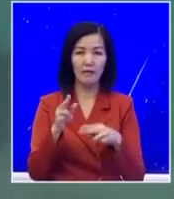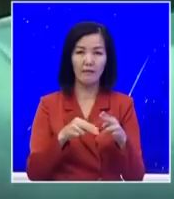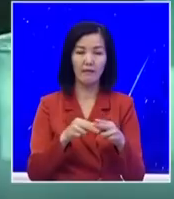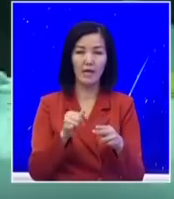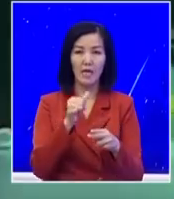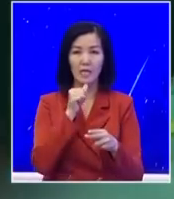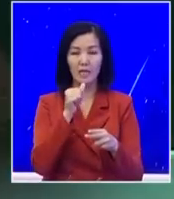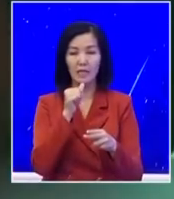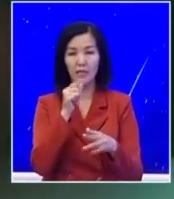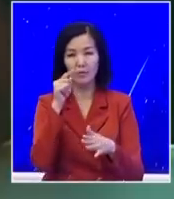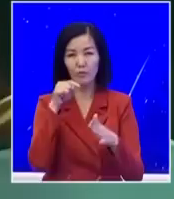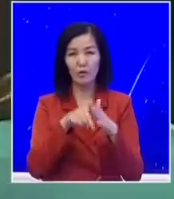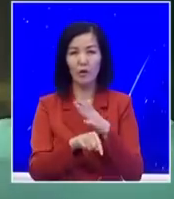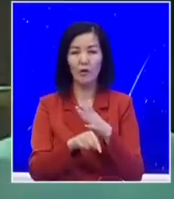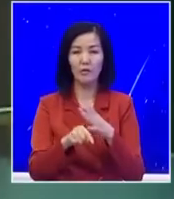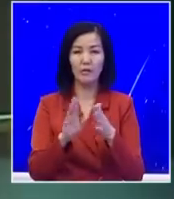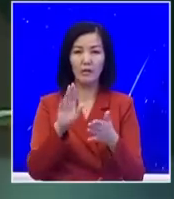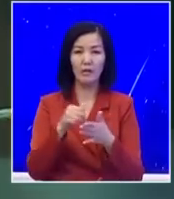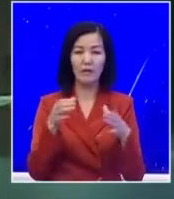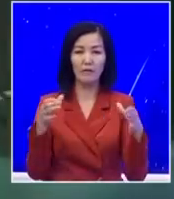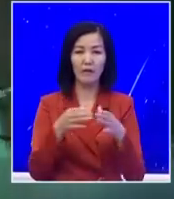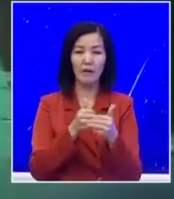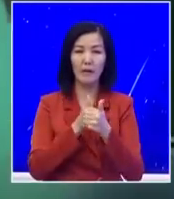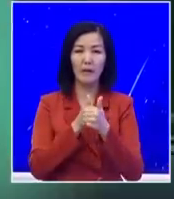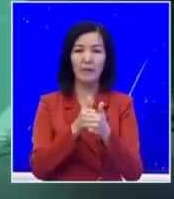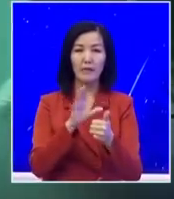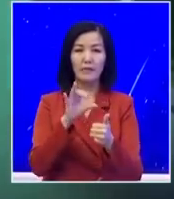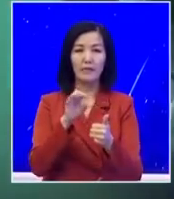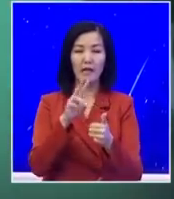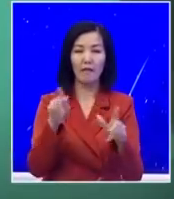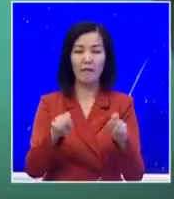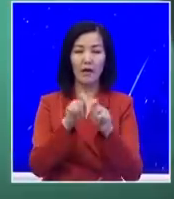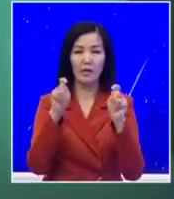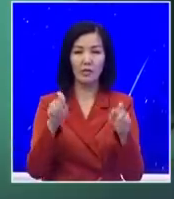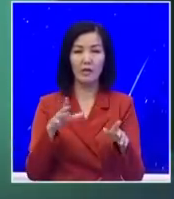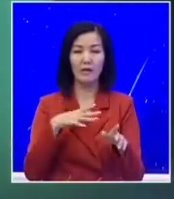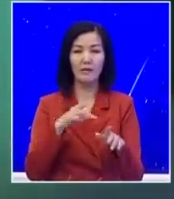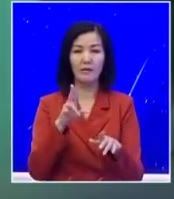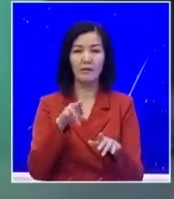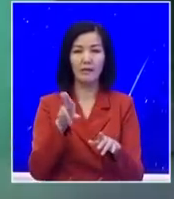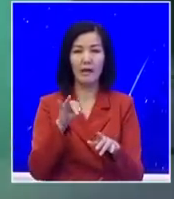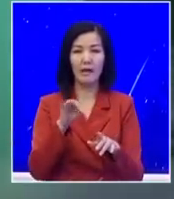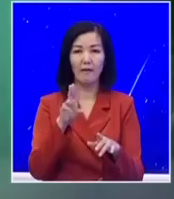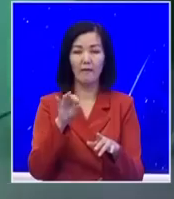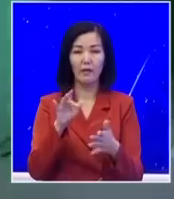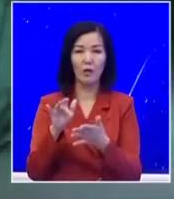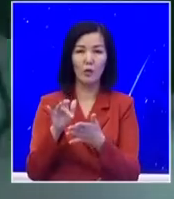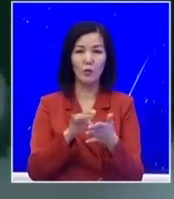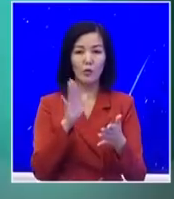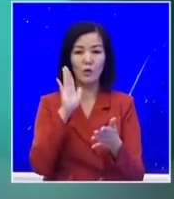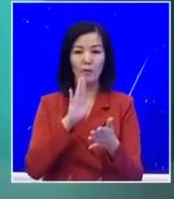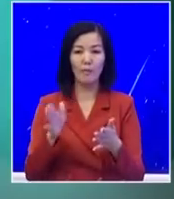тәжірибелі сүңгіруші флот адмиралының орынбасары Пиалды Силва ашыпты. Енді дайвингпен айналысатын туристер